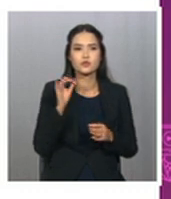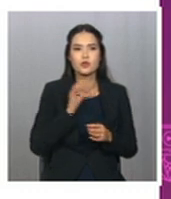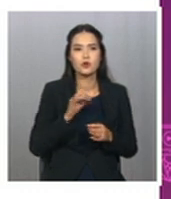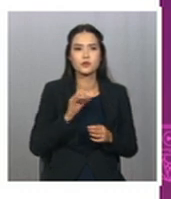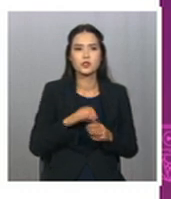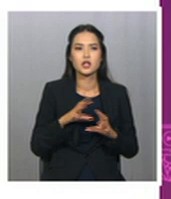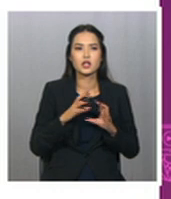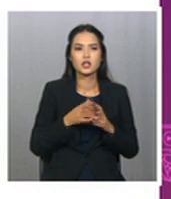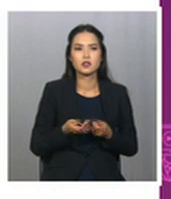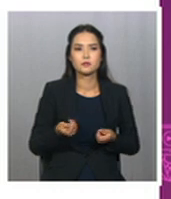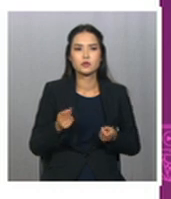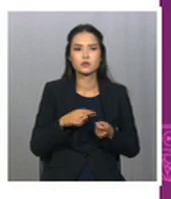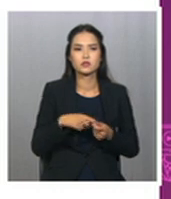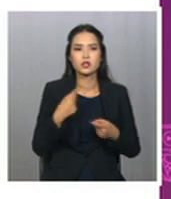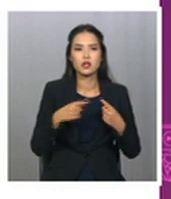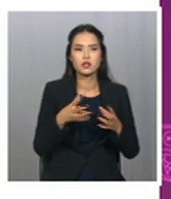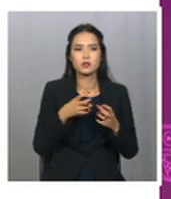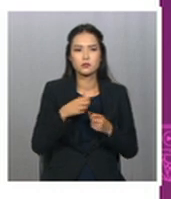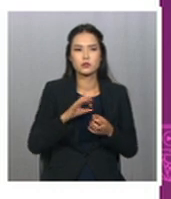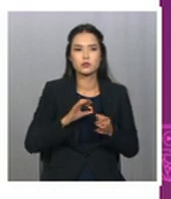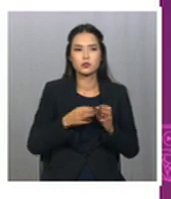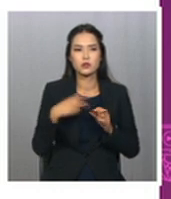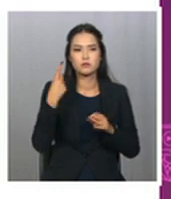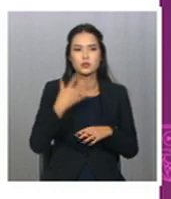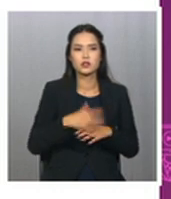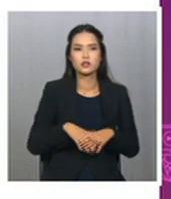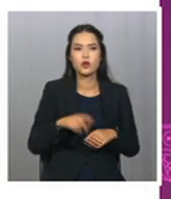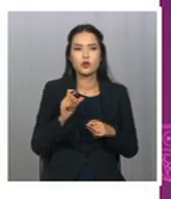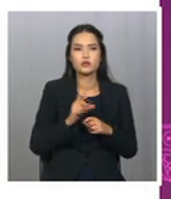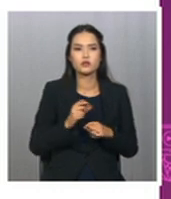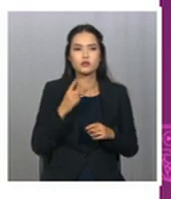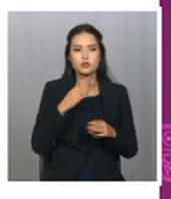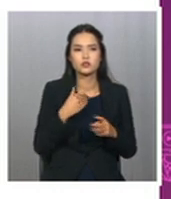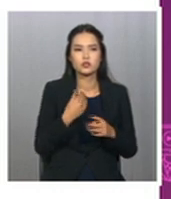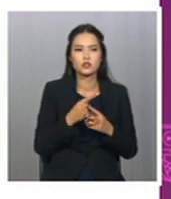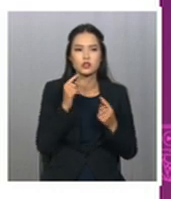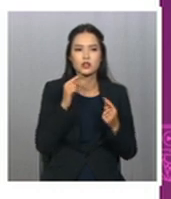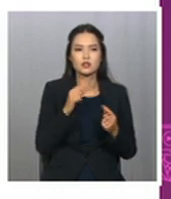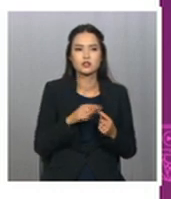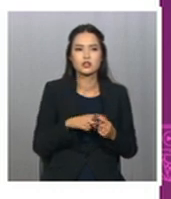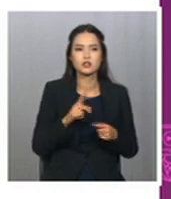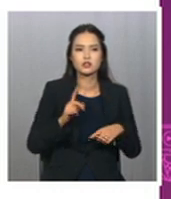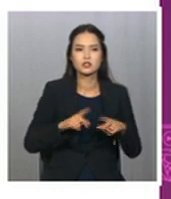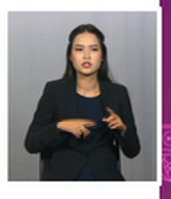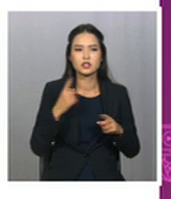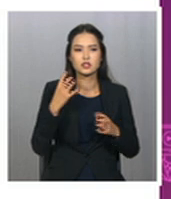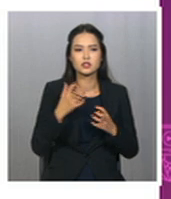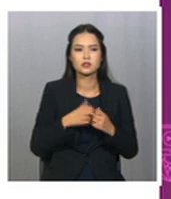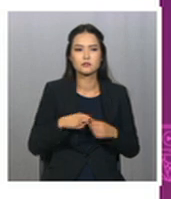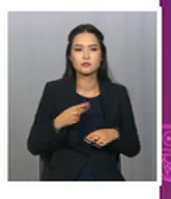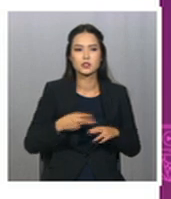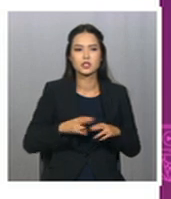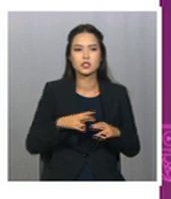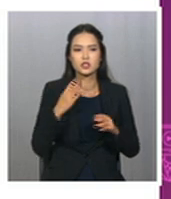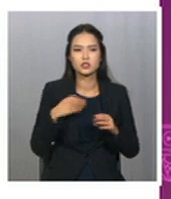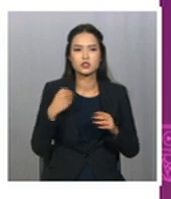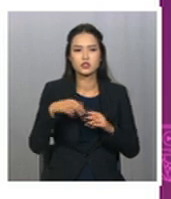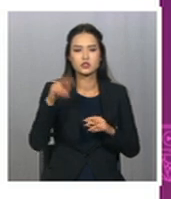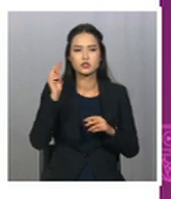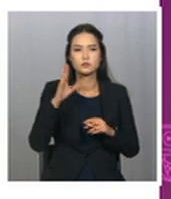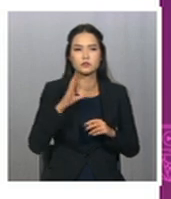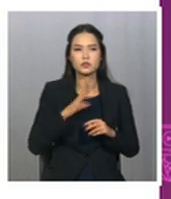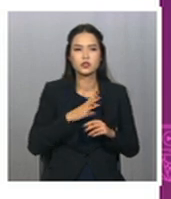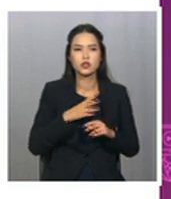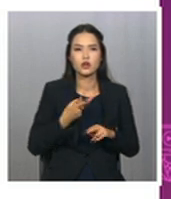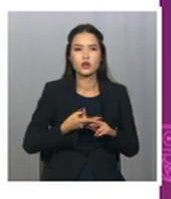ел билеушілік айла амалын толық білетін, сөзге жүйрік, қарсыластарының шамашарқын есептеп дегеніне